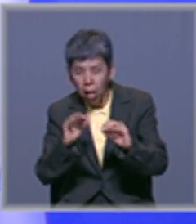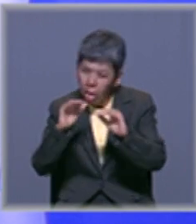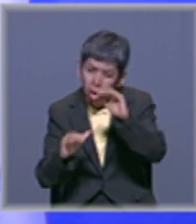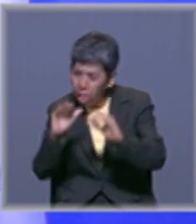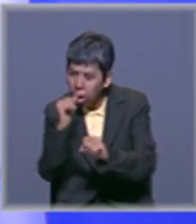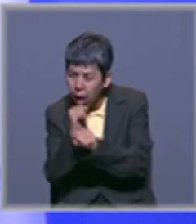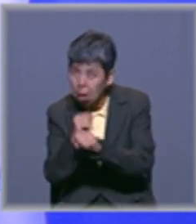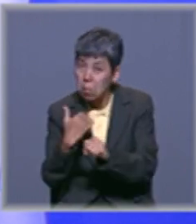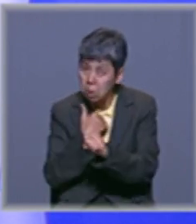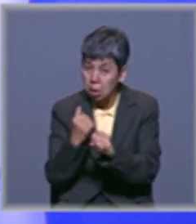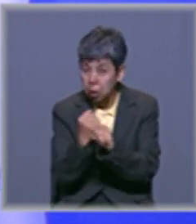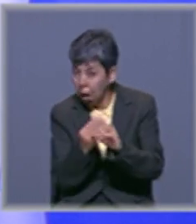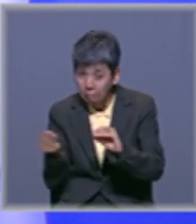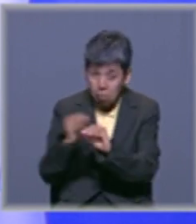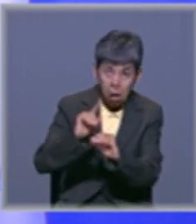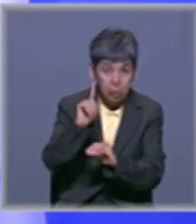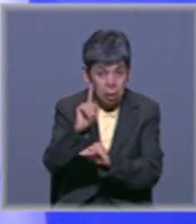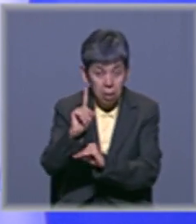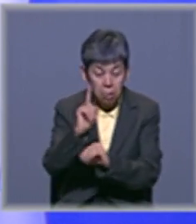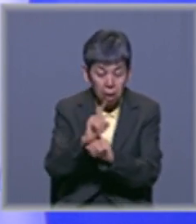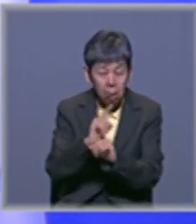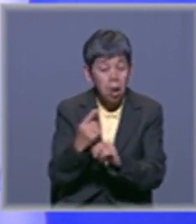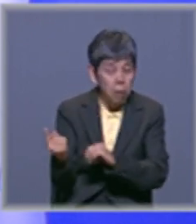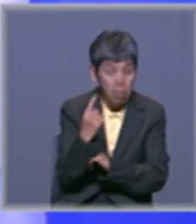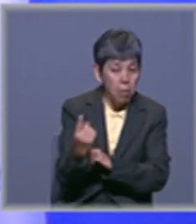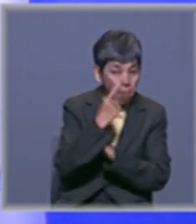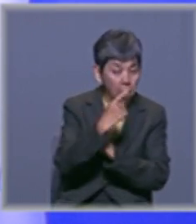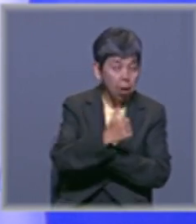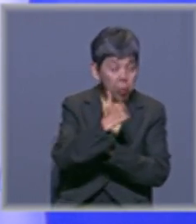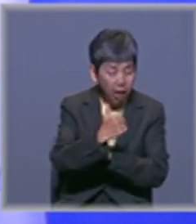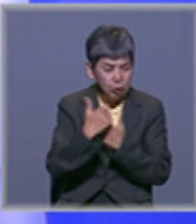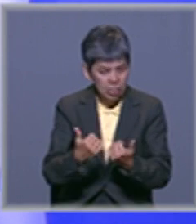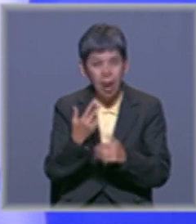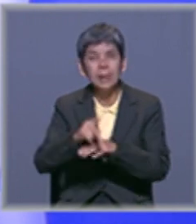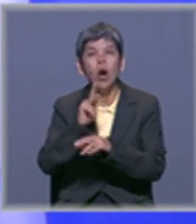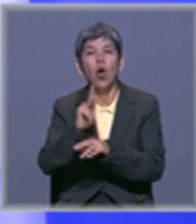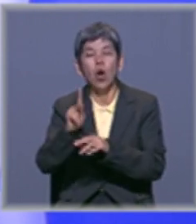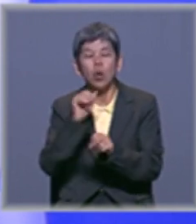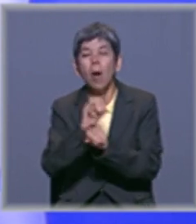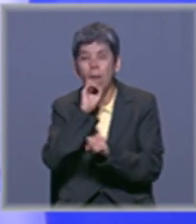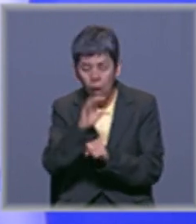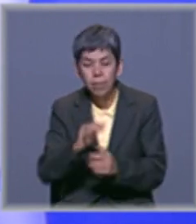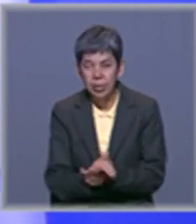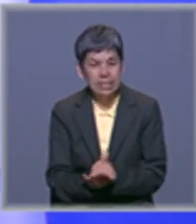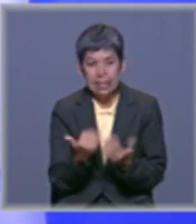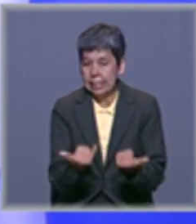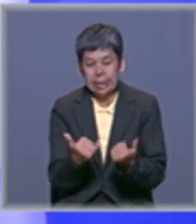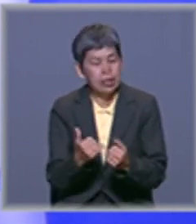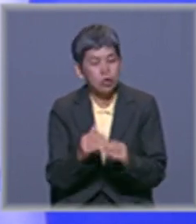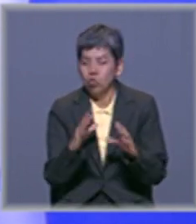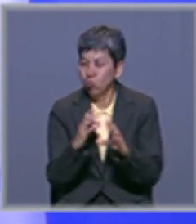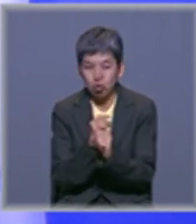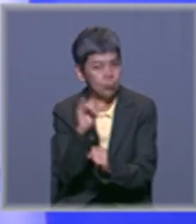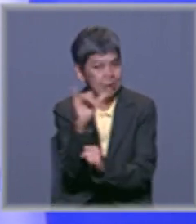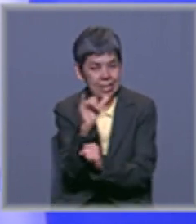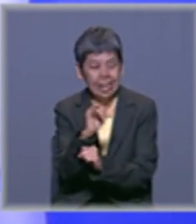นนั้นจะปัดเศษให้ได้เข้า1คนทั้งสภาปลายอาทิตย์ที่แล้วบอกแบบนี้วันนี้ประธานกกต.ออกมาพูดแล้วว่ายังไม่เป็นที่ยุติเพราะฉะ